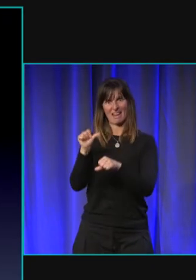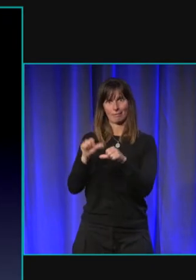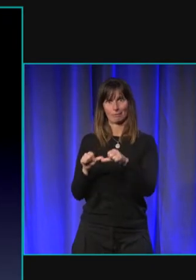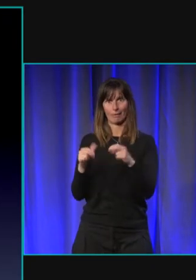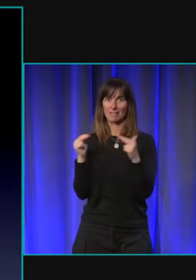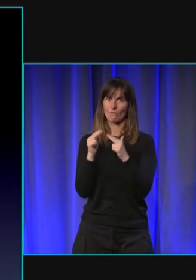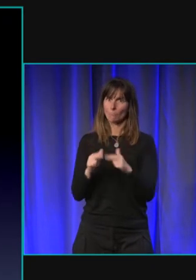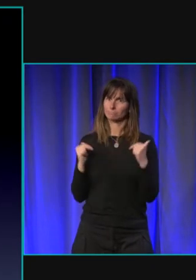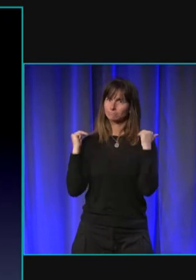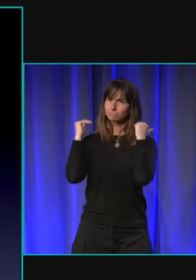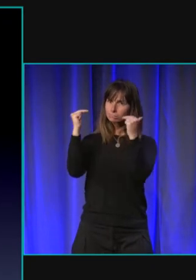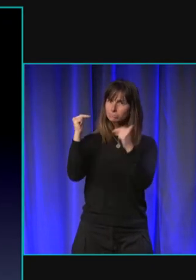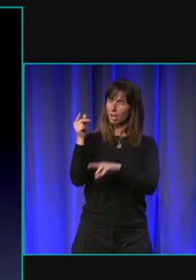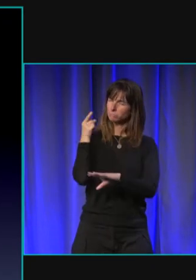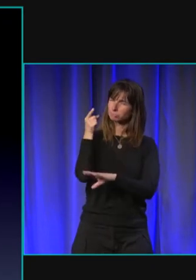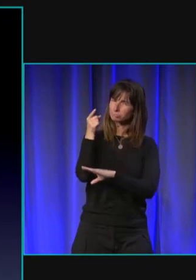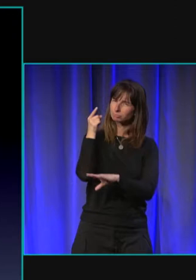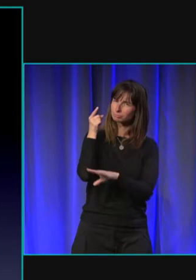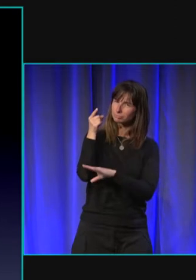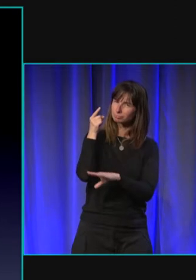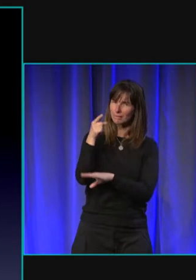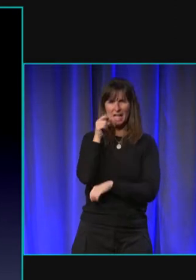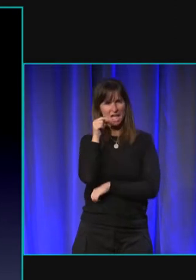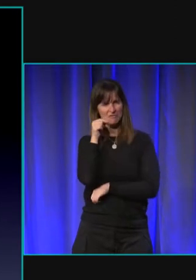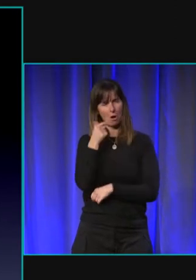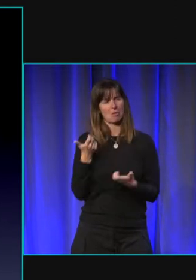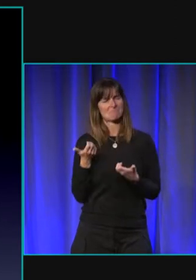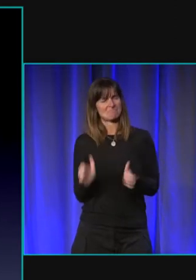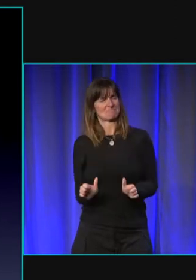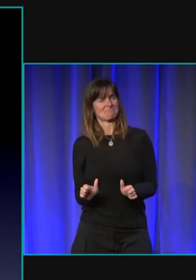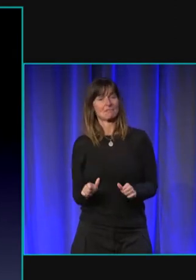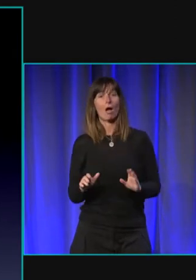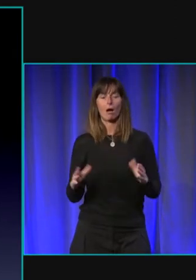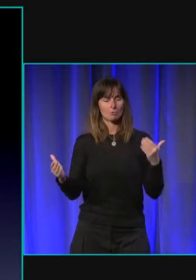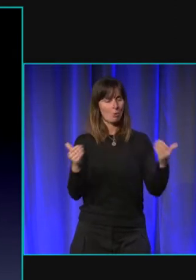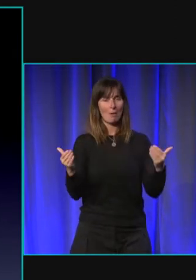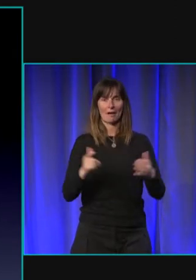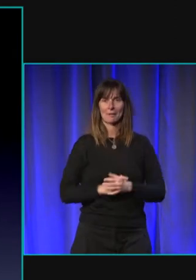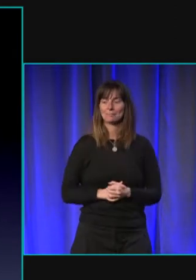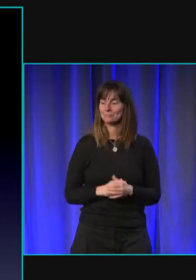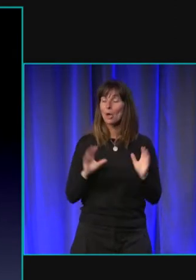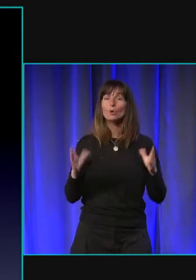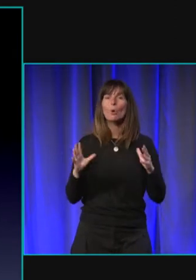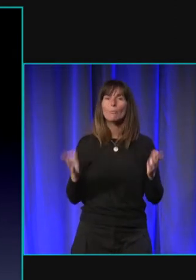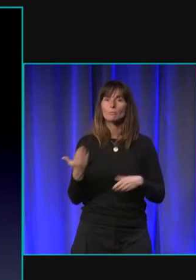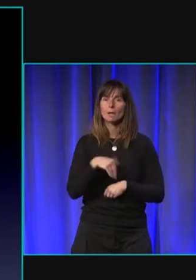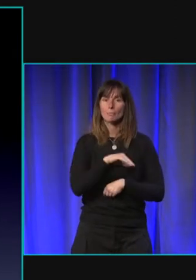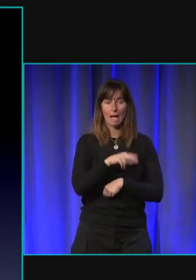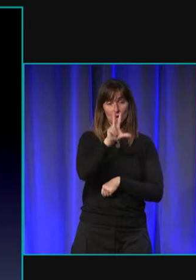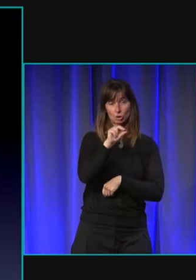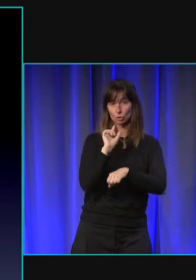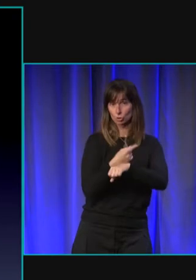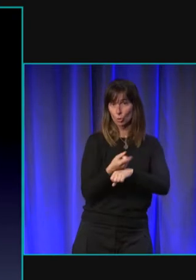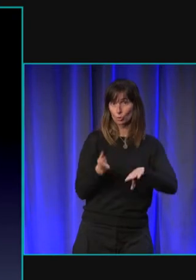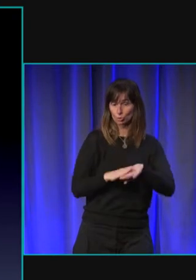au niveau de leur capacité à résister à l'effort. Donc là, pour le coup, on a utilisé un sprint de 30 secondes sur vélo,